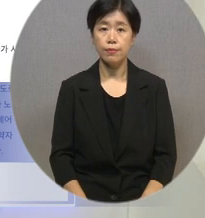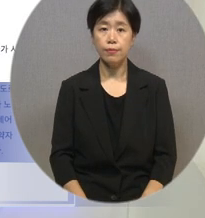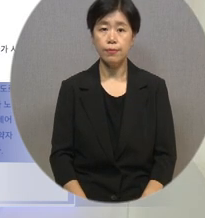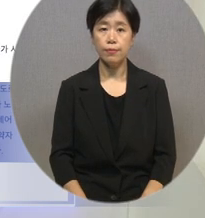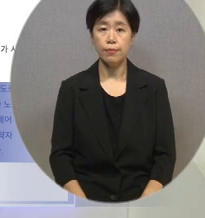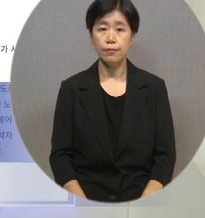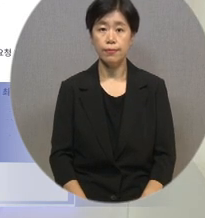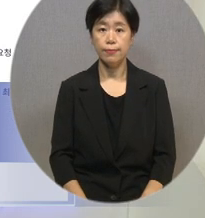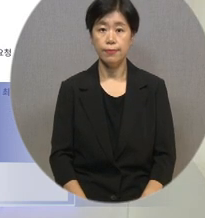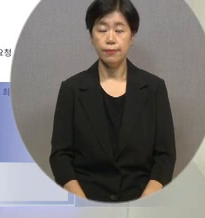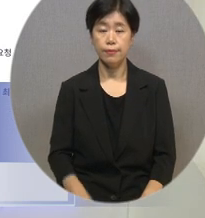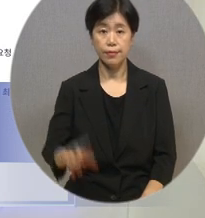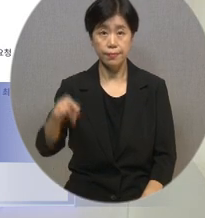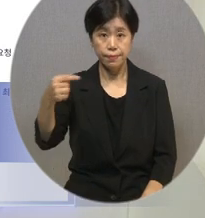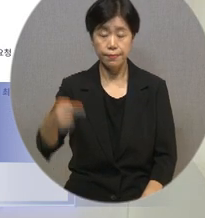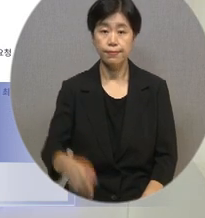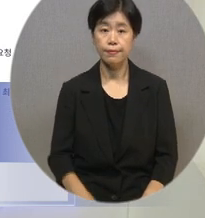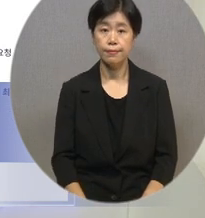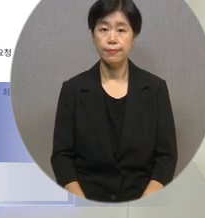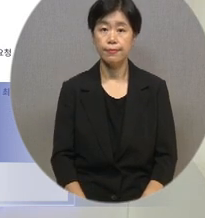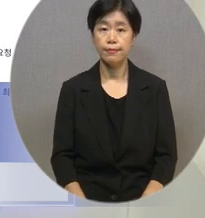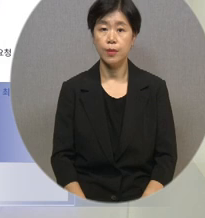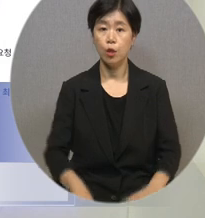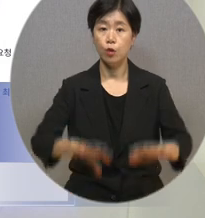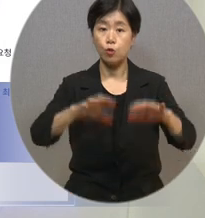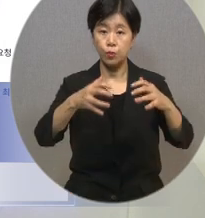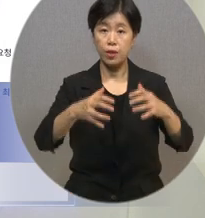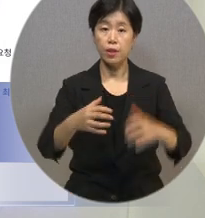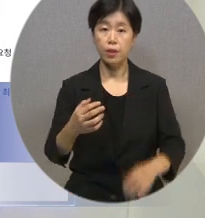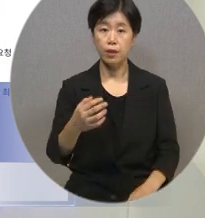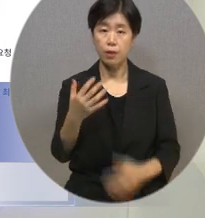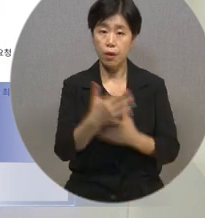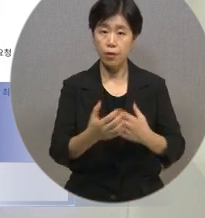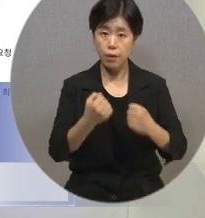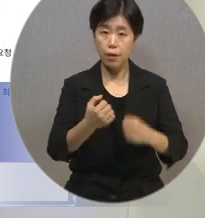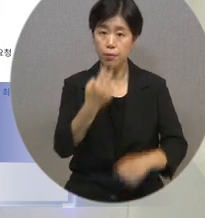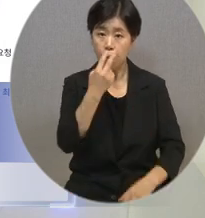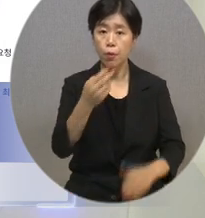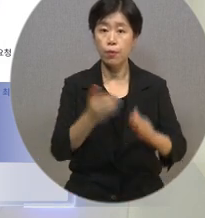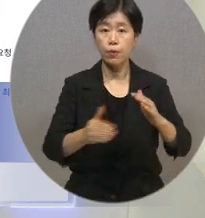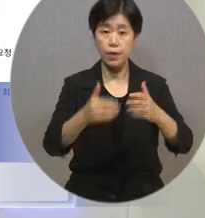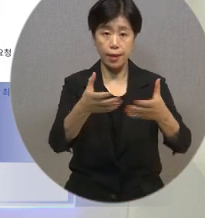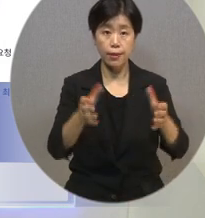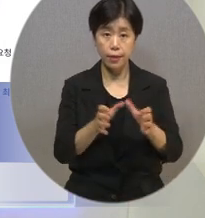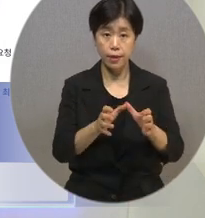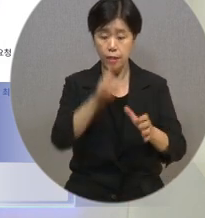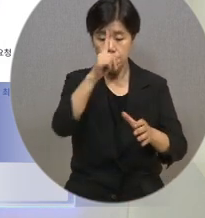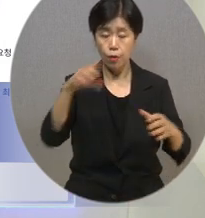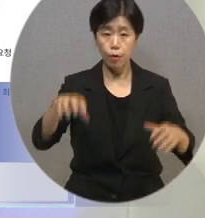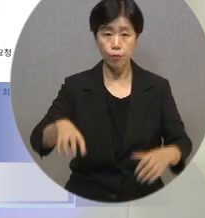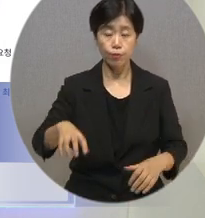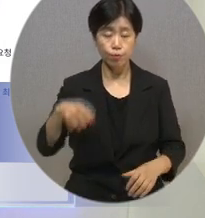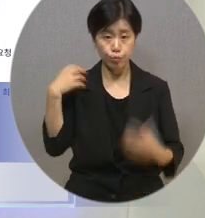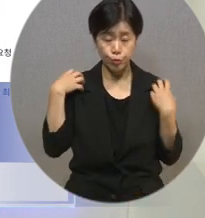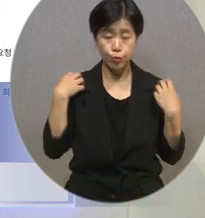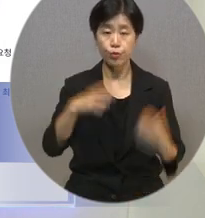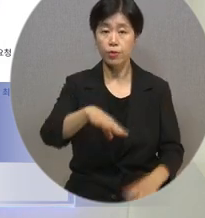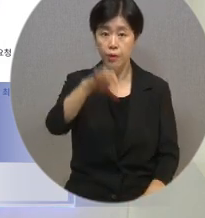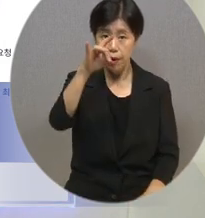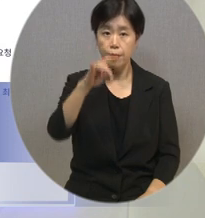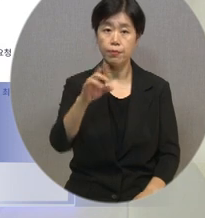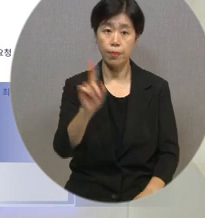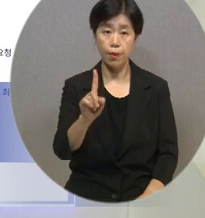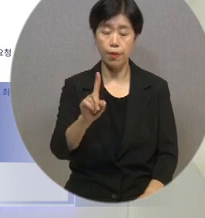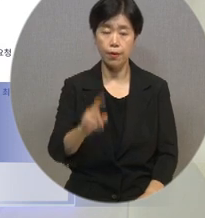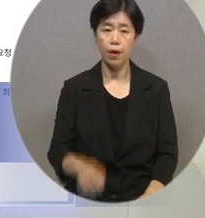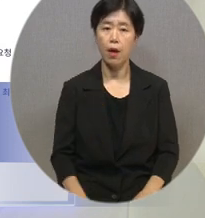밝혔습니다 다음 소식입니다 국민 건강보 공단이 공공 기간 최초로 디지털 취약 계층을 위한이